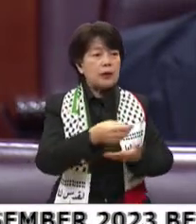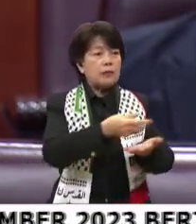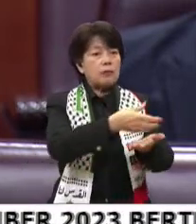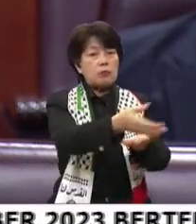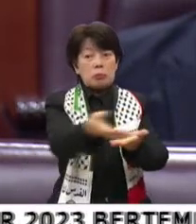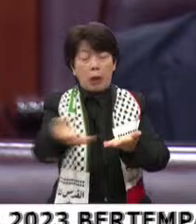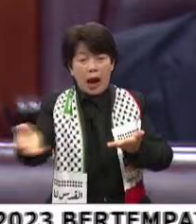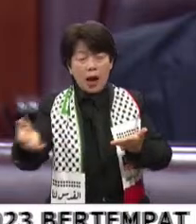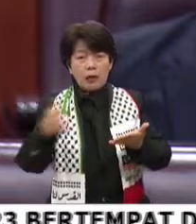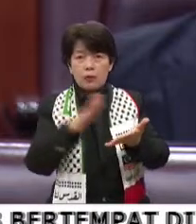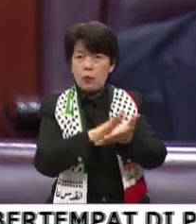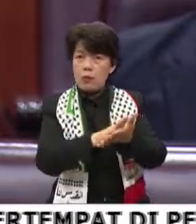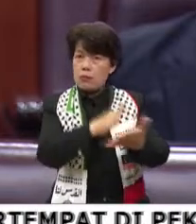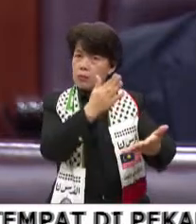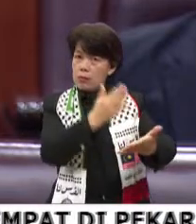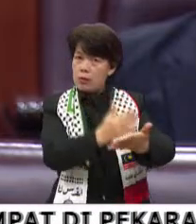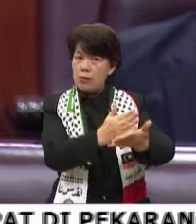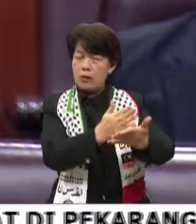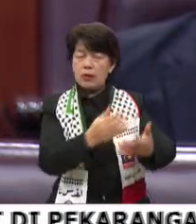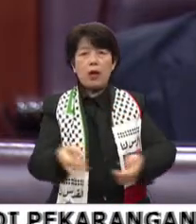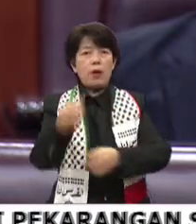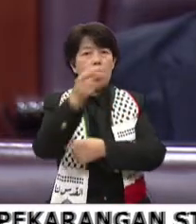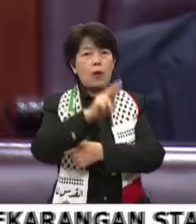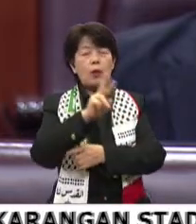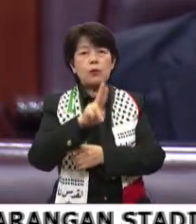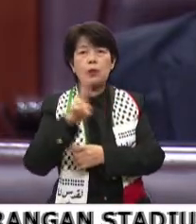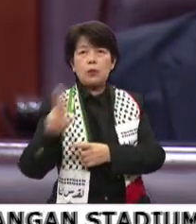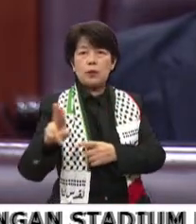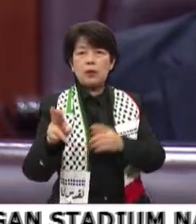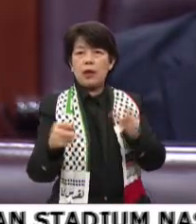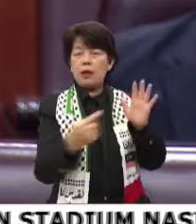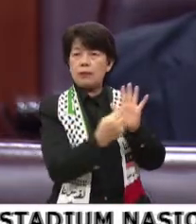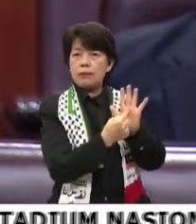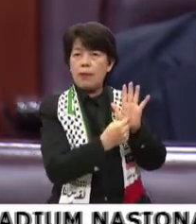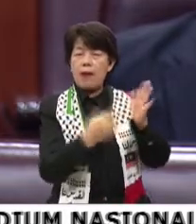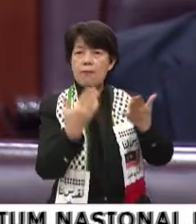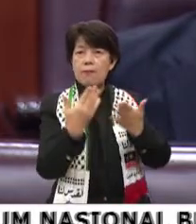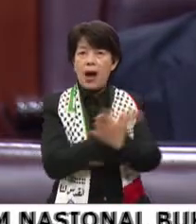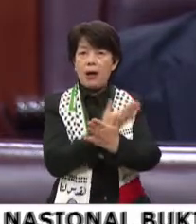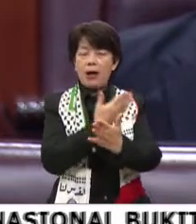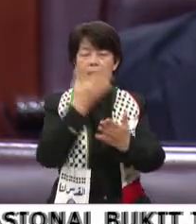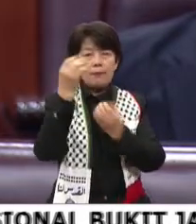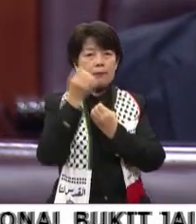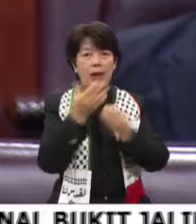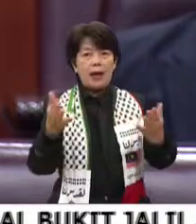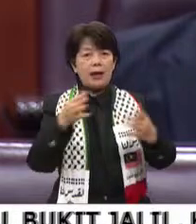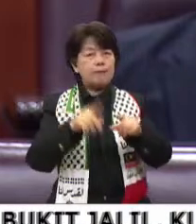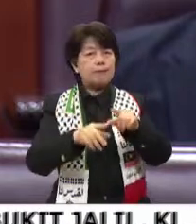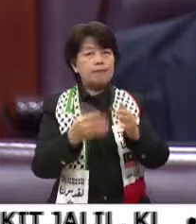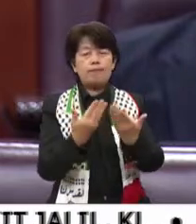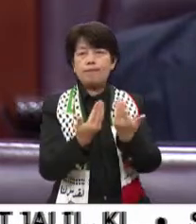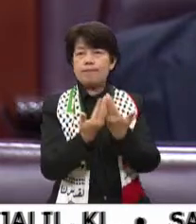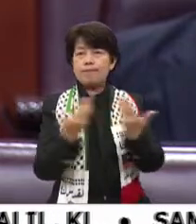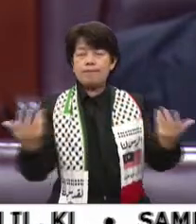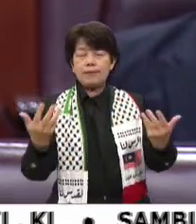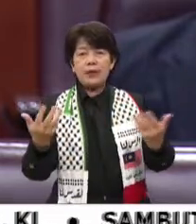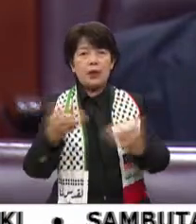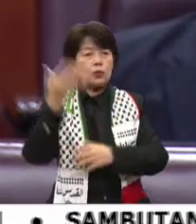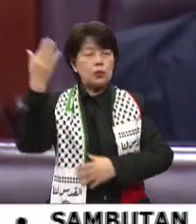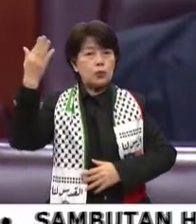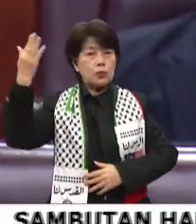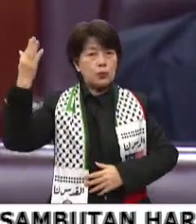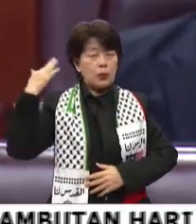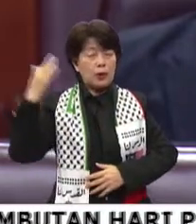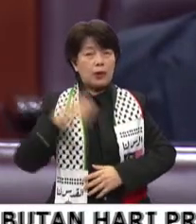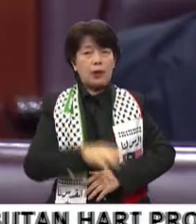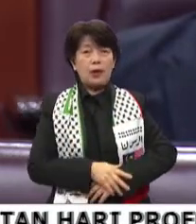persekolahan dan juga Rang undang-undang ini adalah merupakan Rang undang-undang yang baraharu yang berbeza dengan Rang undang-undang yang telah dibawa ke